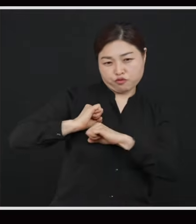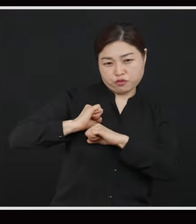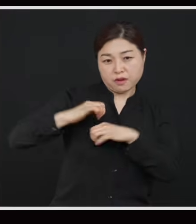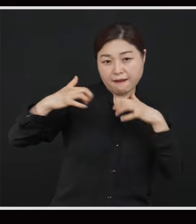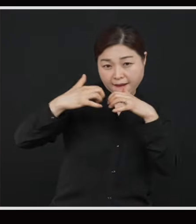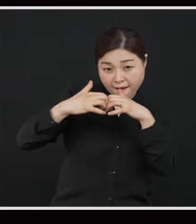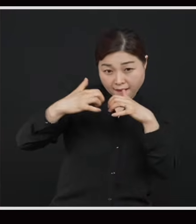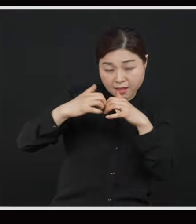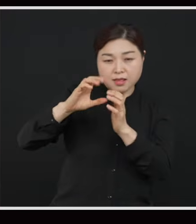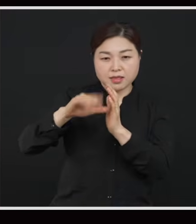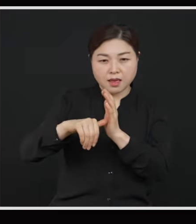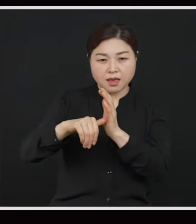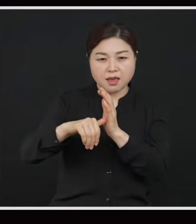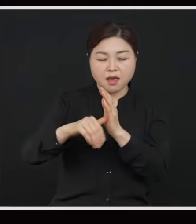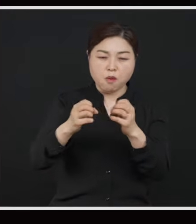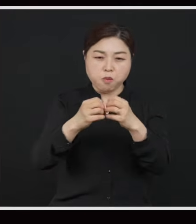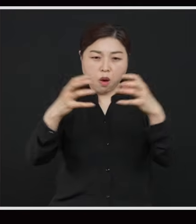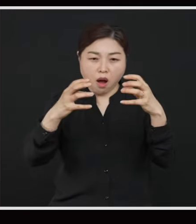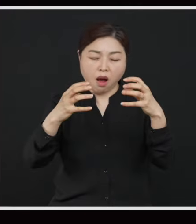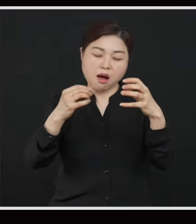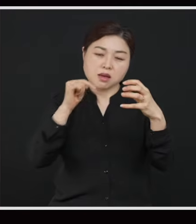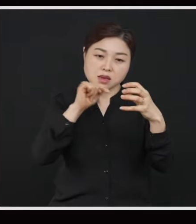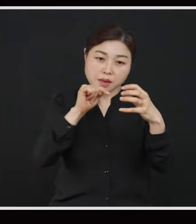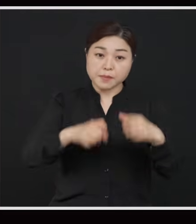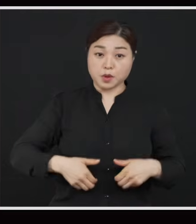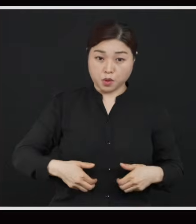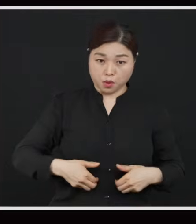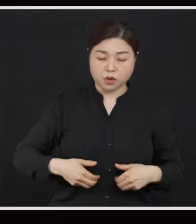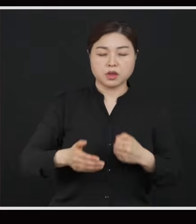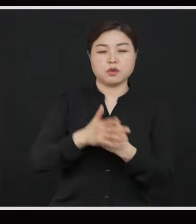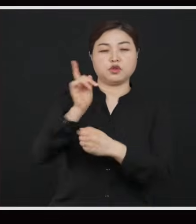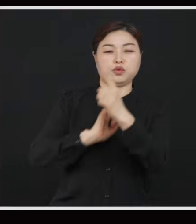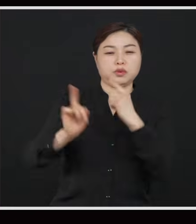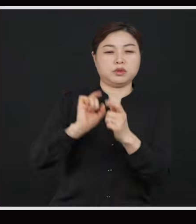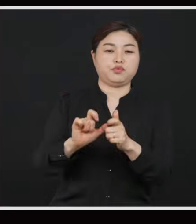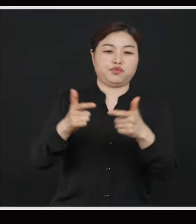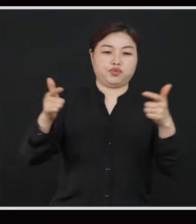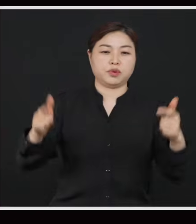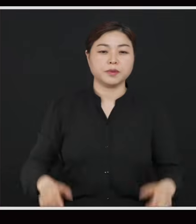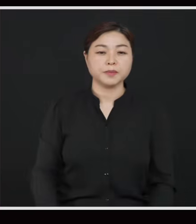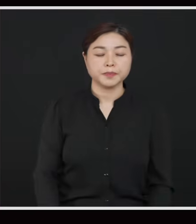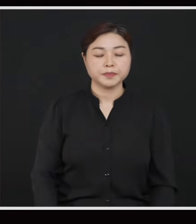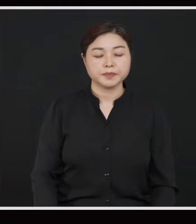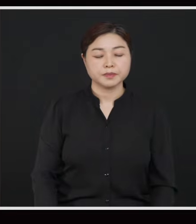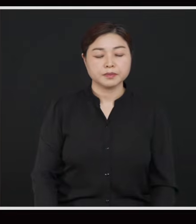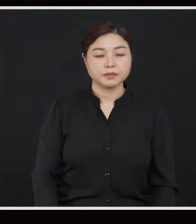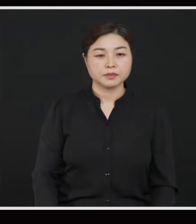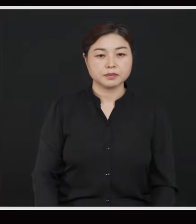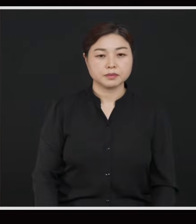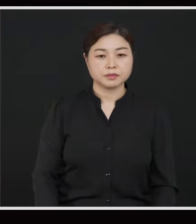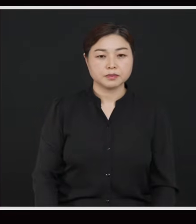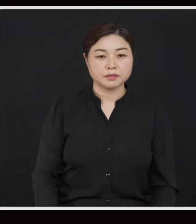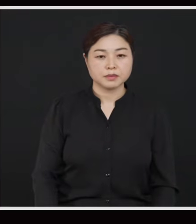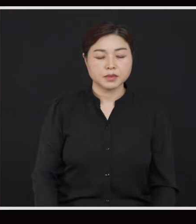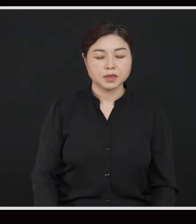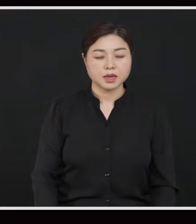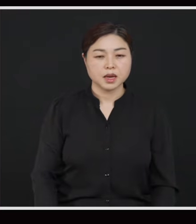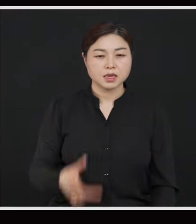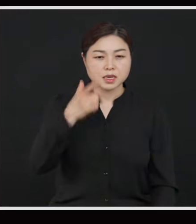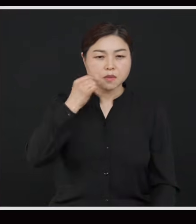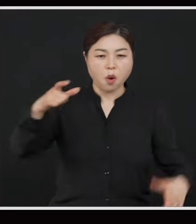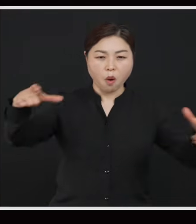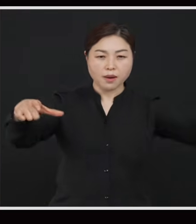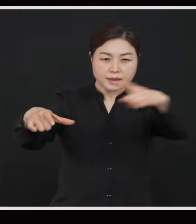폭약이 필요하잖아요. 그러니까 수요가 더 많아집니다. 이 사람이 전국 일본